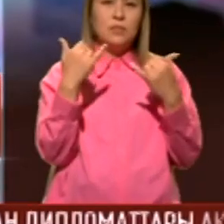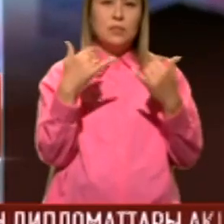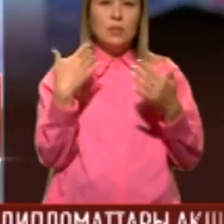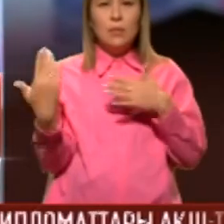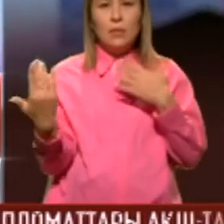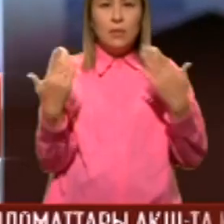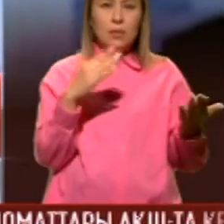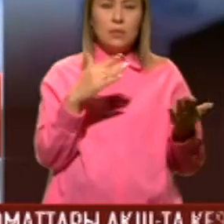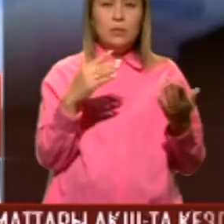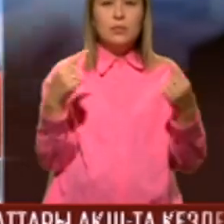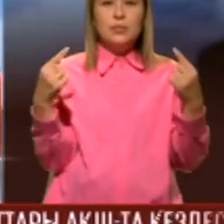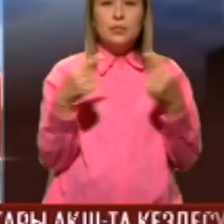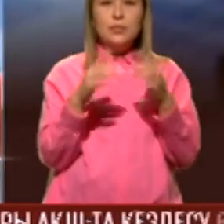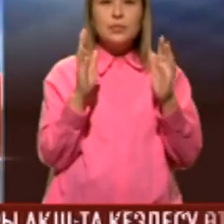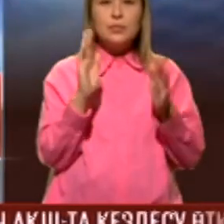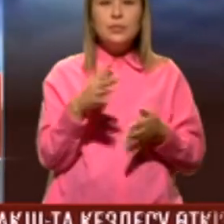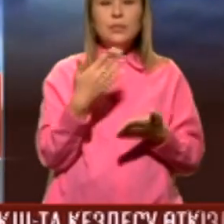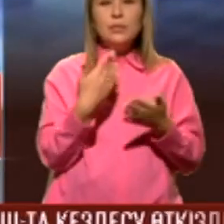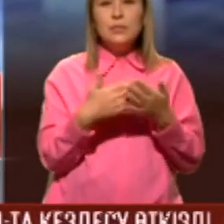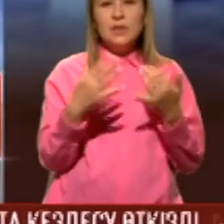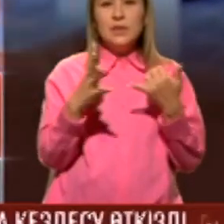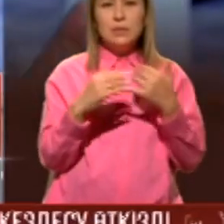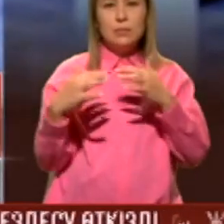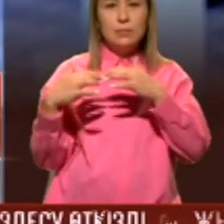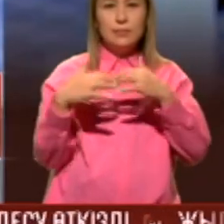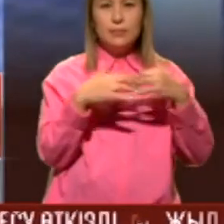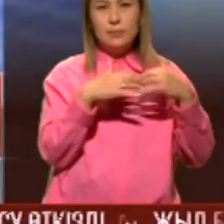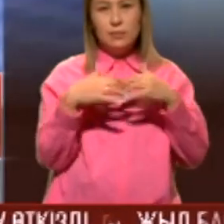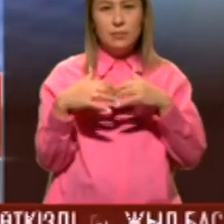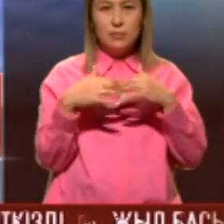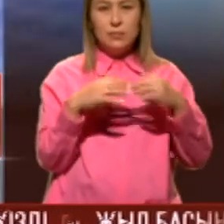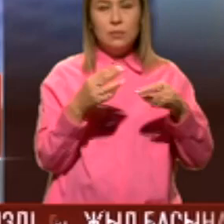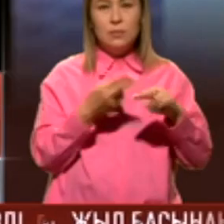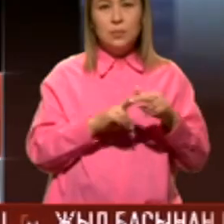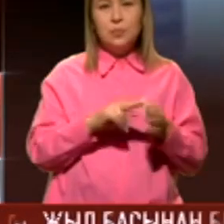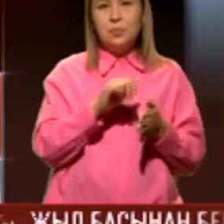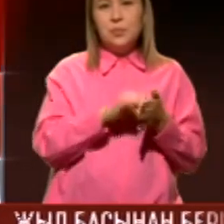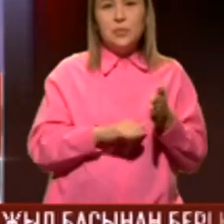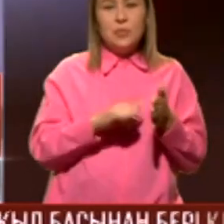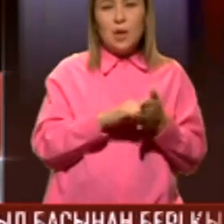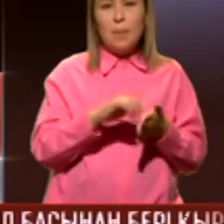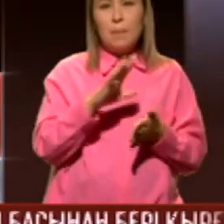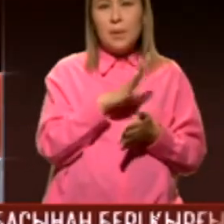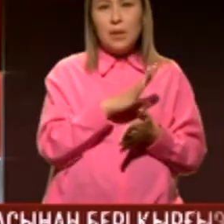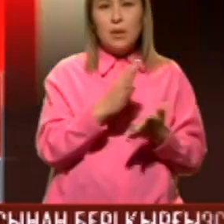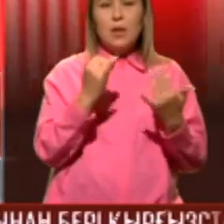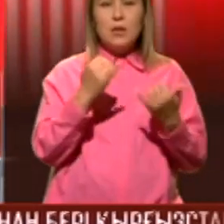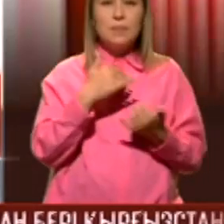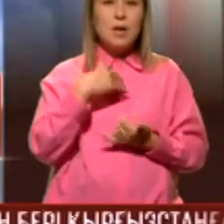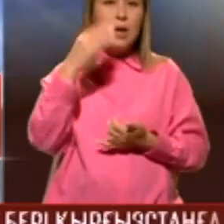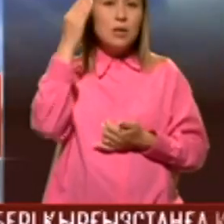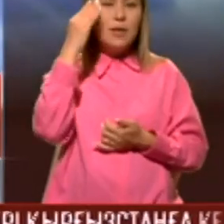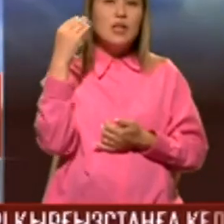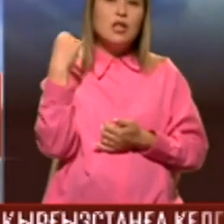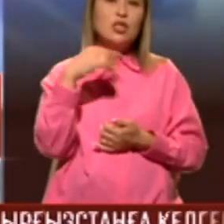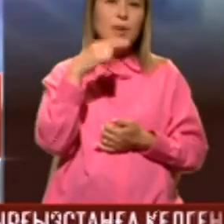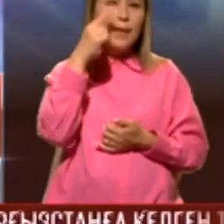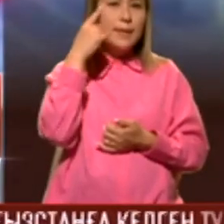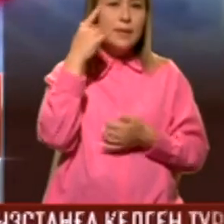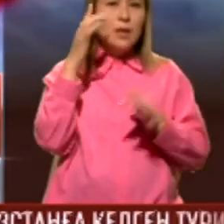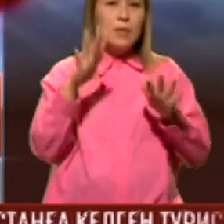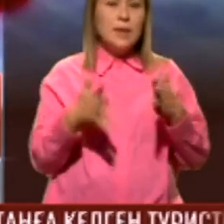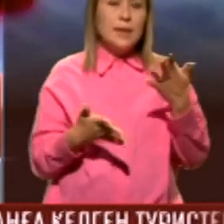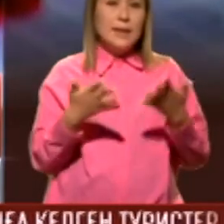бір жағына шығады. Енді жер мәселесі деген. Енді бітіспес дау, енді жердің әңгімесі ғой. Айналып келген кезде менің ойымша Тәжікстан мен Қырғызстанның